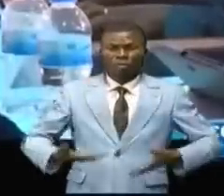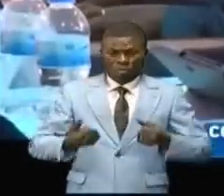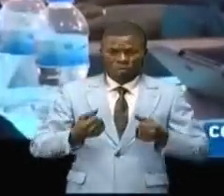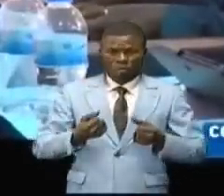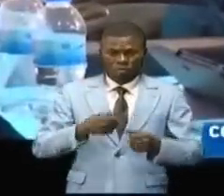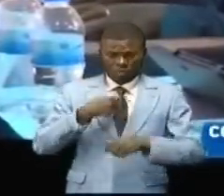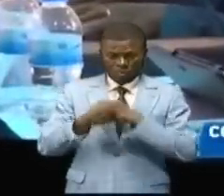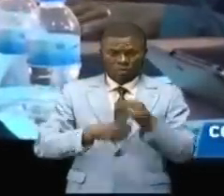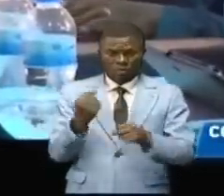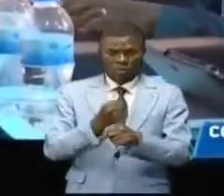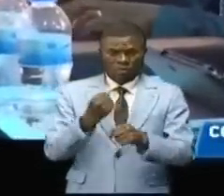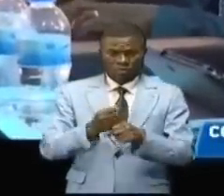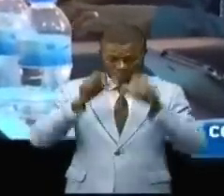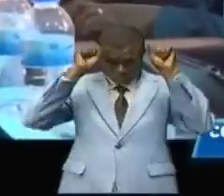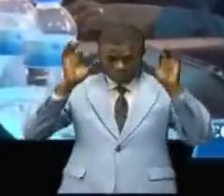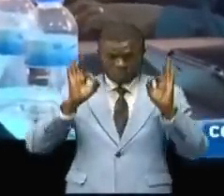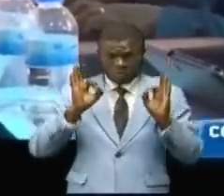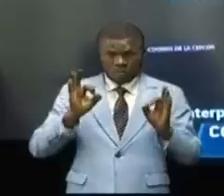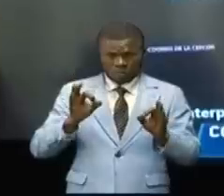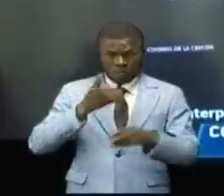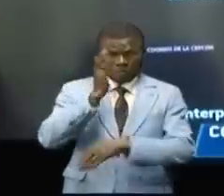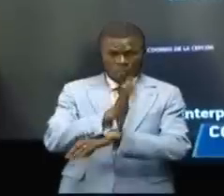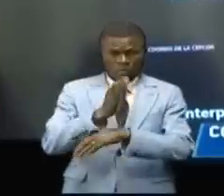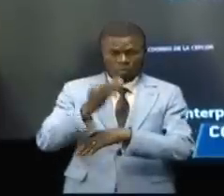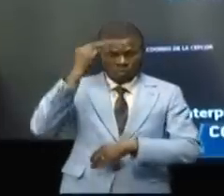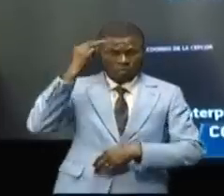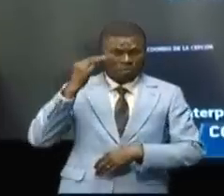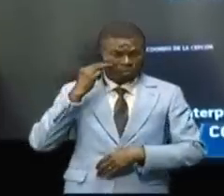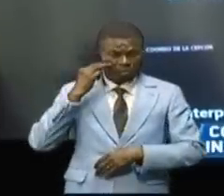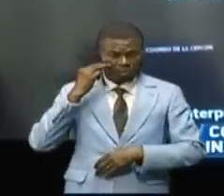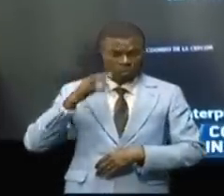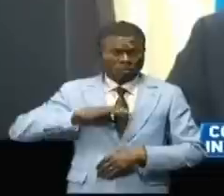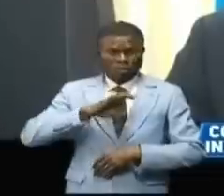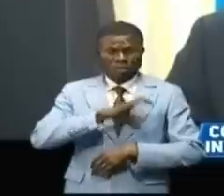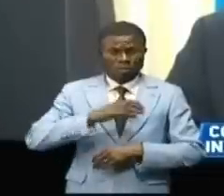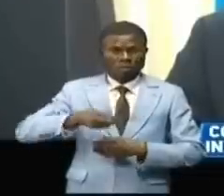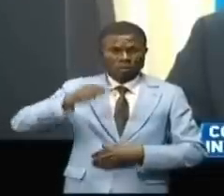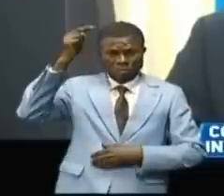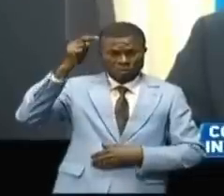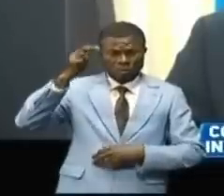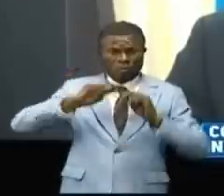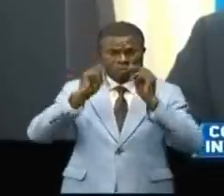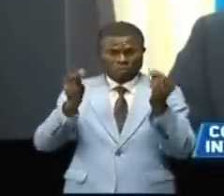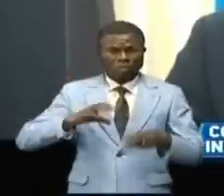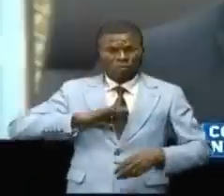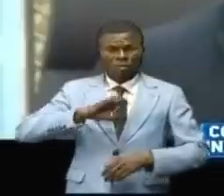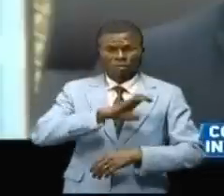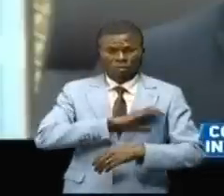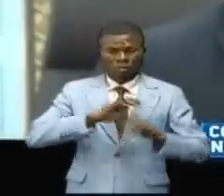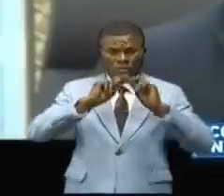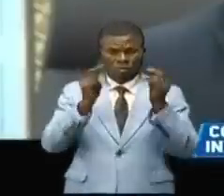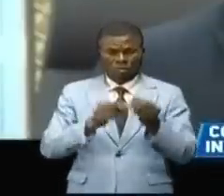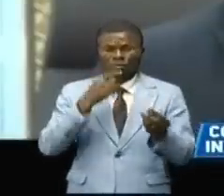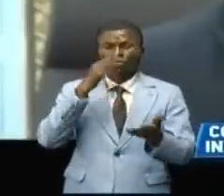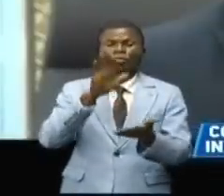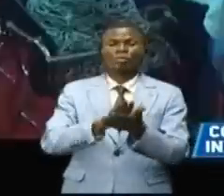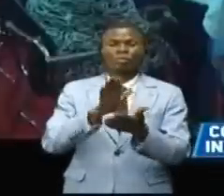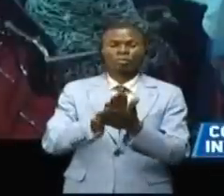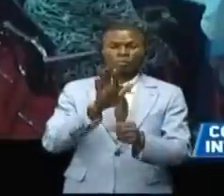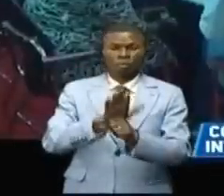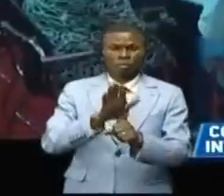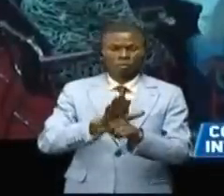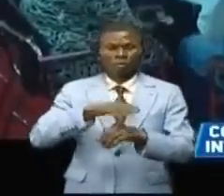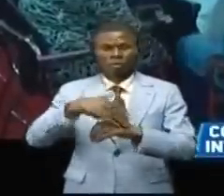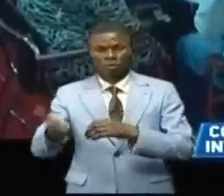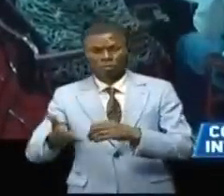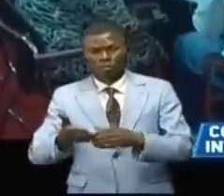en fonction du nouveau président du Conseil de ministres du Corridor Nord et son comité. Des moments de félicitations précédés par